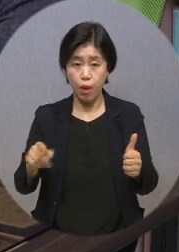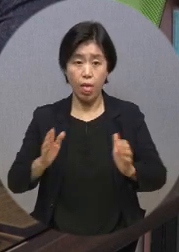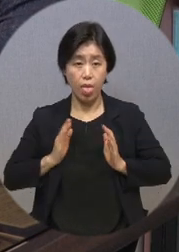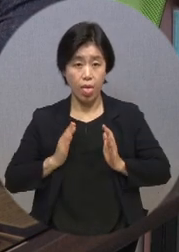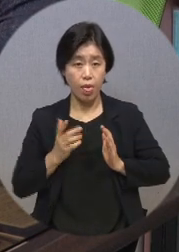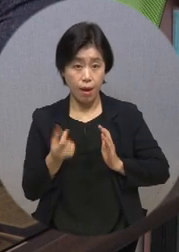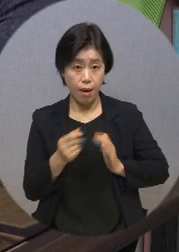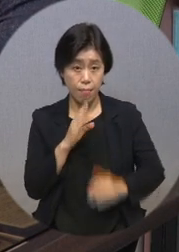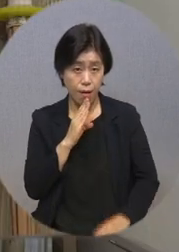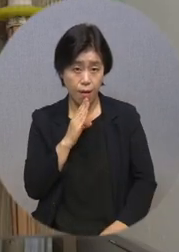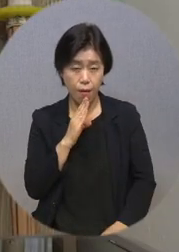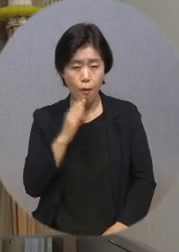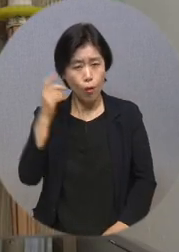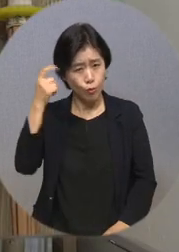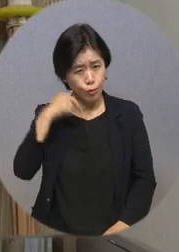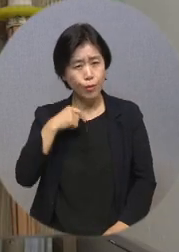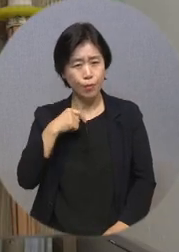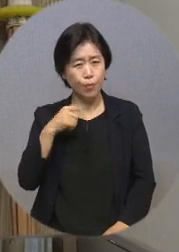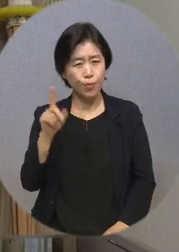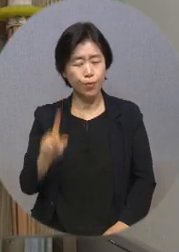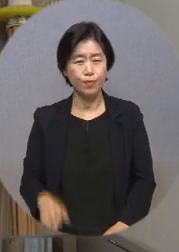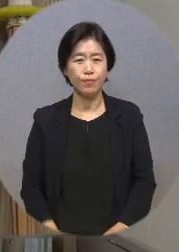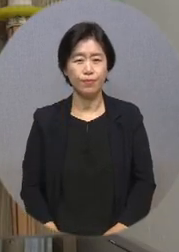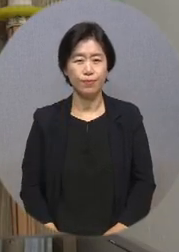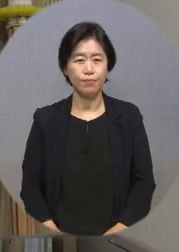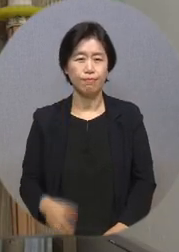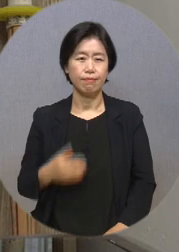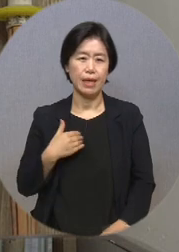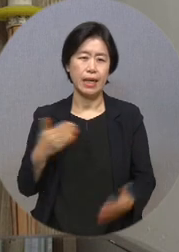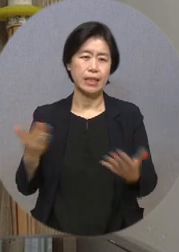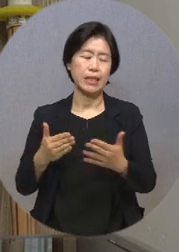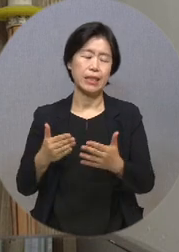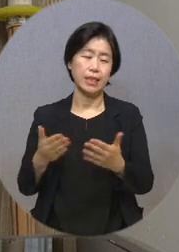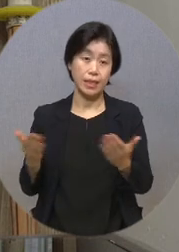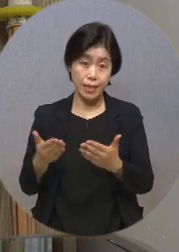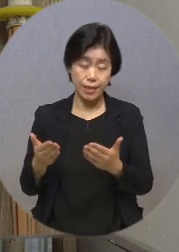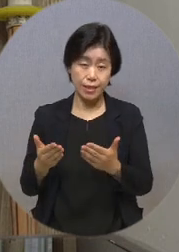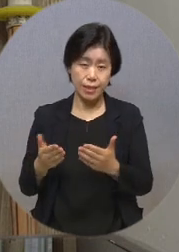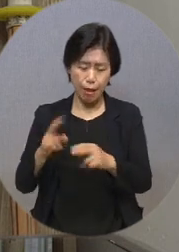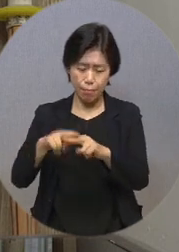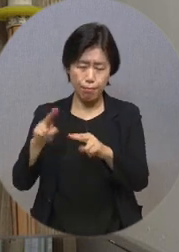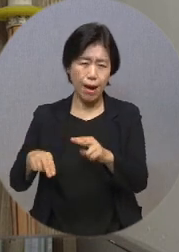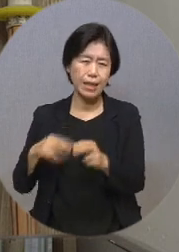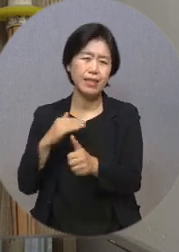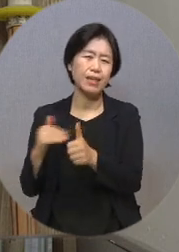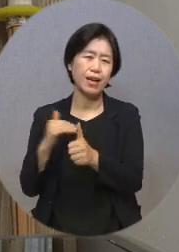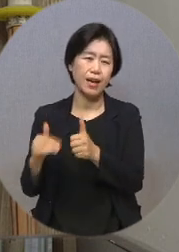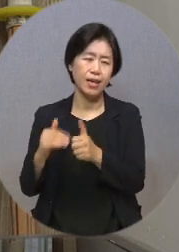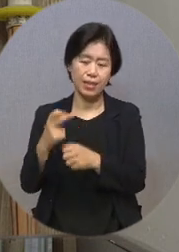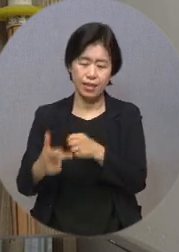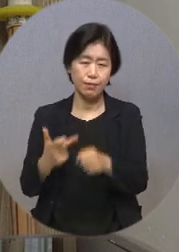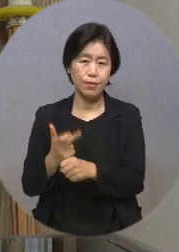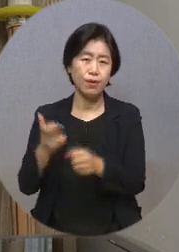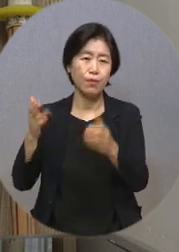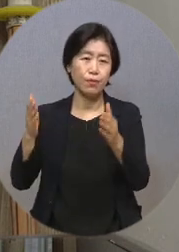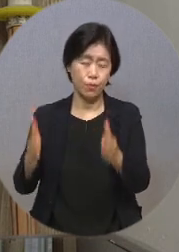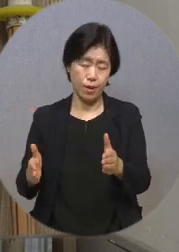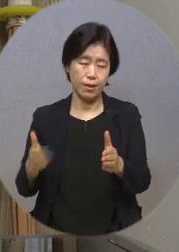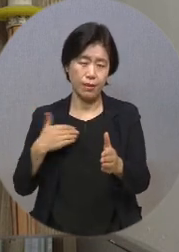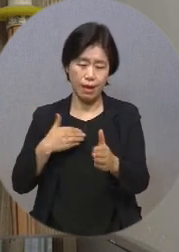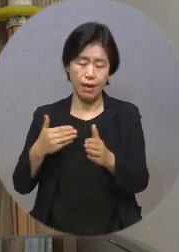네. 지나온 해직 기간이 17년이라는 건 정말 긴 세월입니다. 뭐 근 20년 가까운 세월을 해직